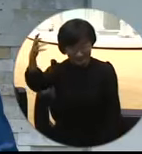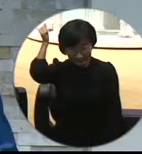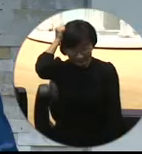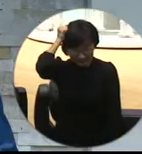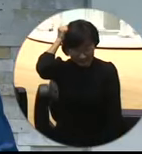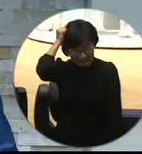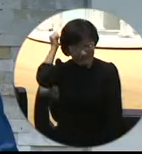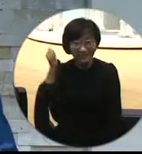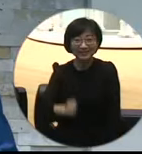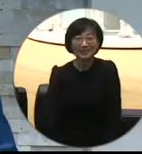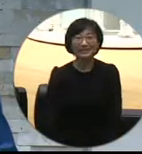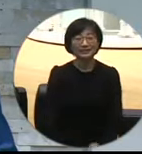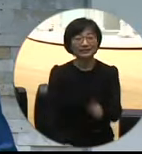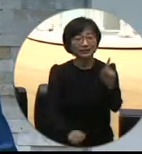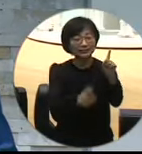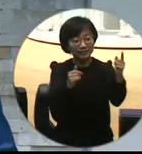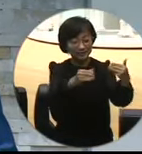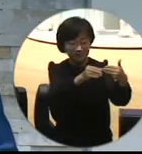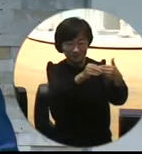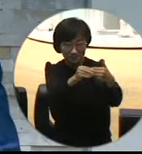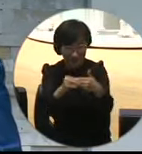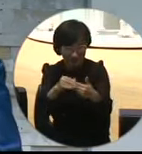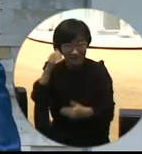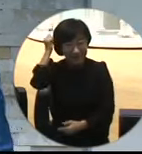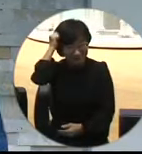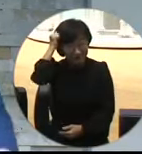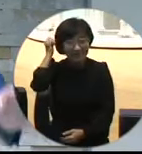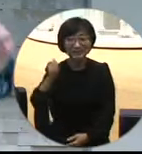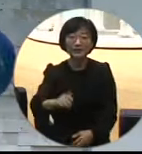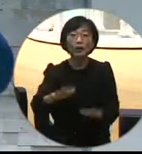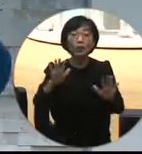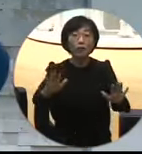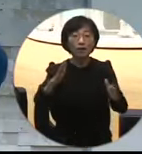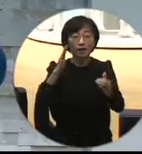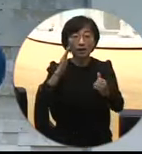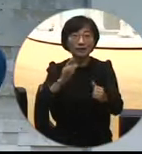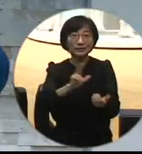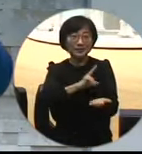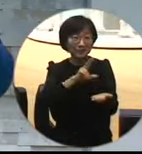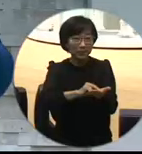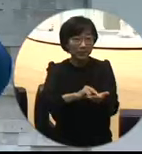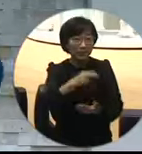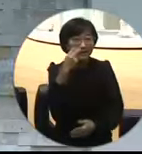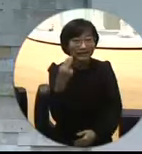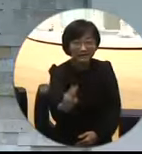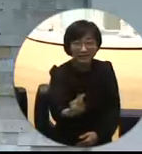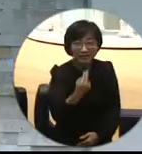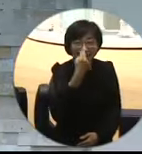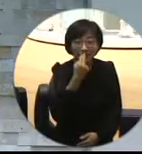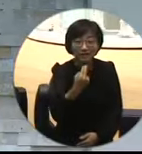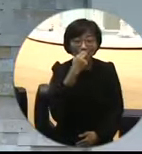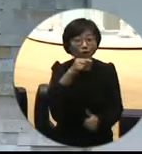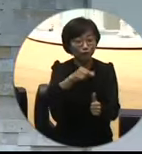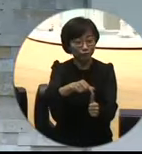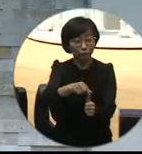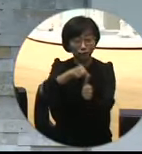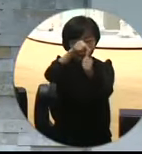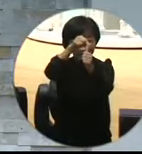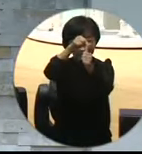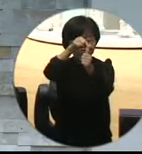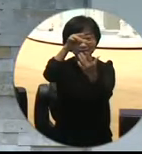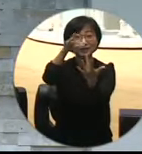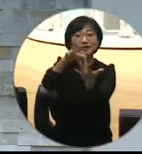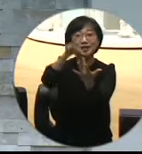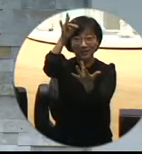그 하나의 열매를 맺으시기 바랍니다. 이것은 말씀 가지고 생명을 구하는 선택이라는